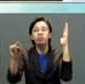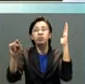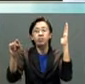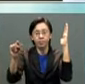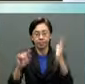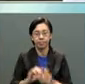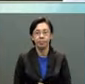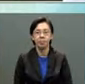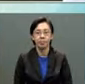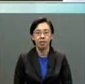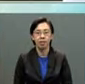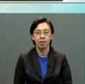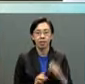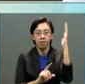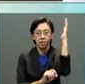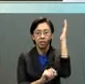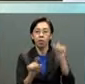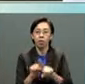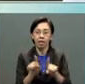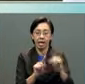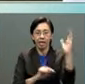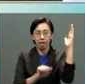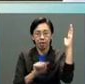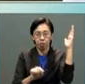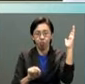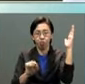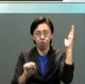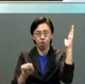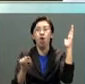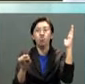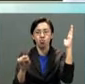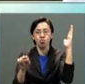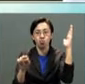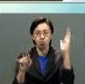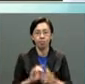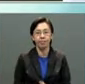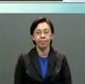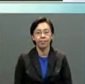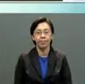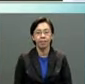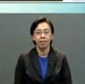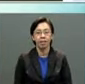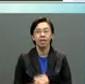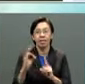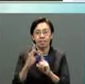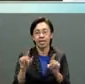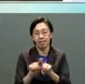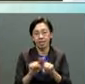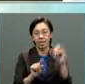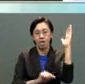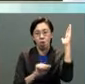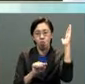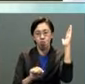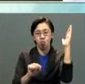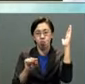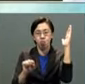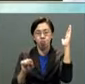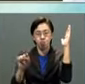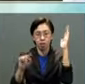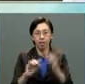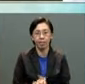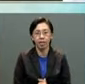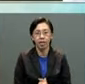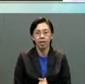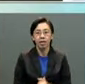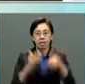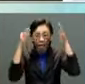ยนะครับส่วนสิงคโปร์ก็เช่นเดียวกันนะครับก็ยังทะแยงขึ้นไปข้างบนเช่นเดียวกันกับปากีสถานนะครับแต่ทางอินโดนีเ